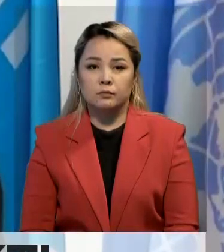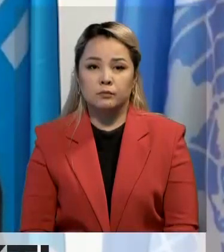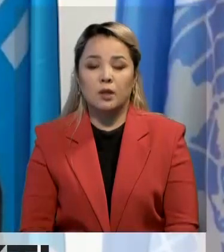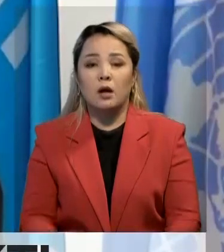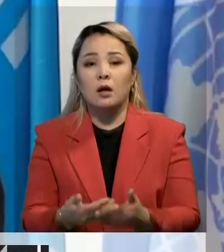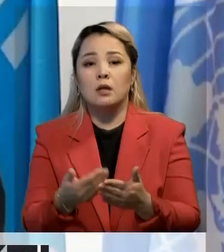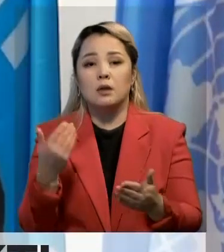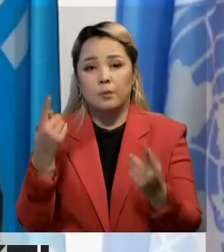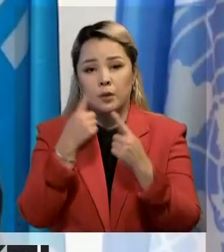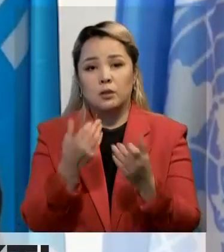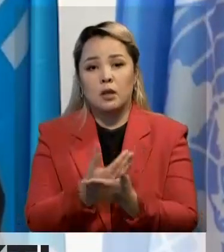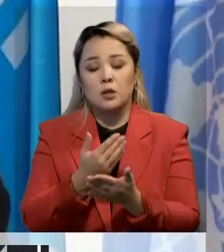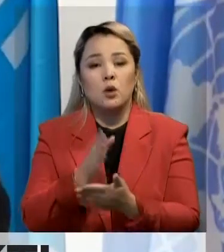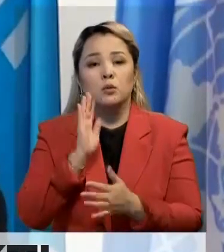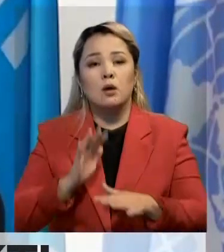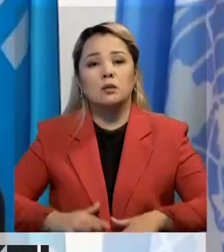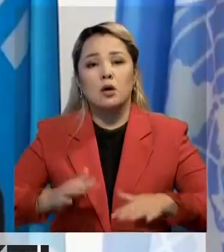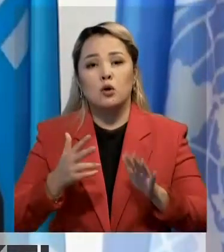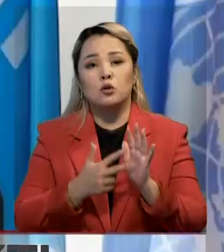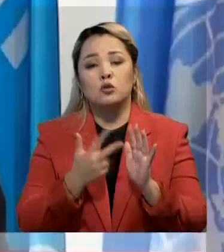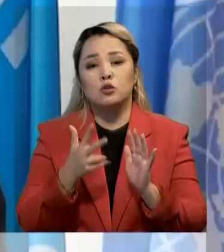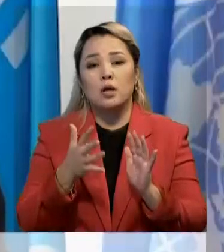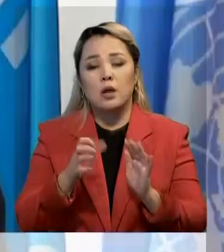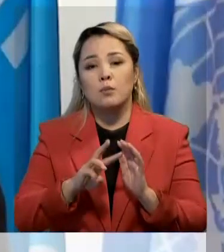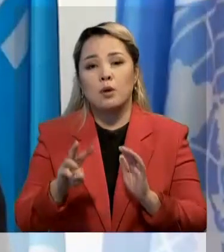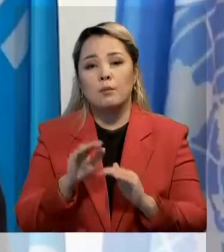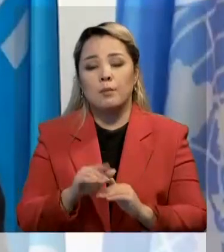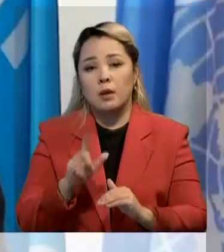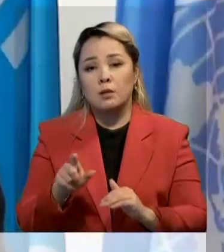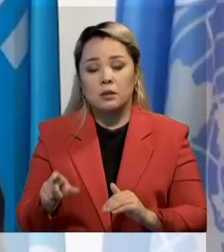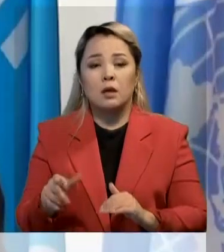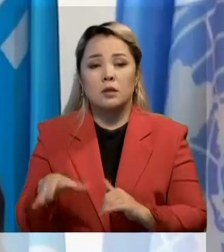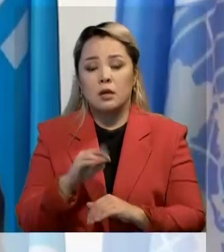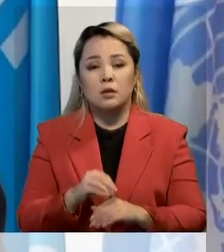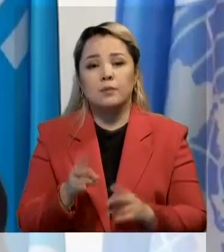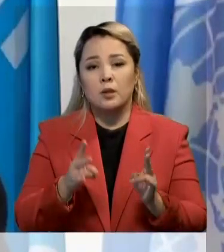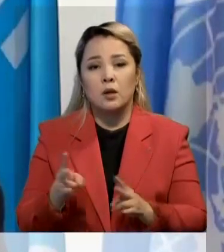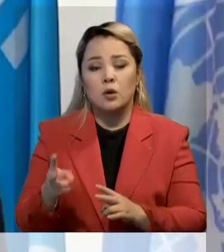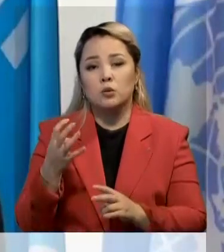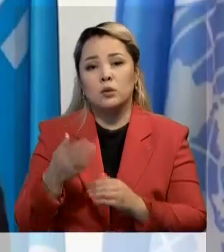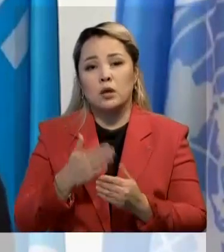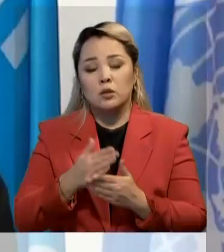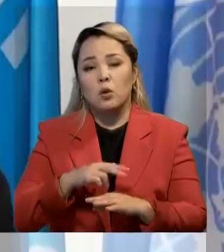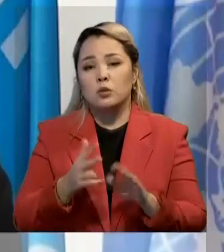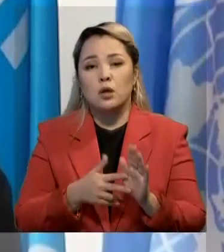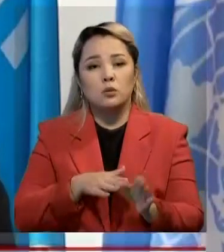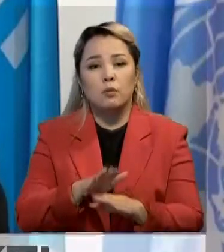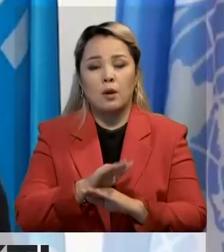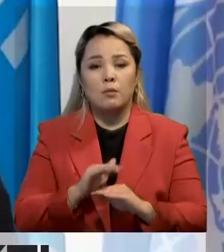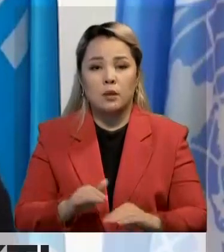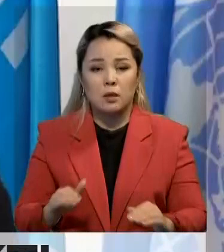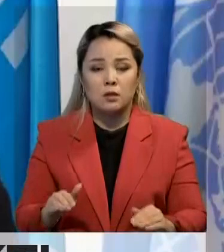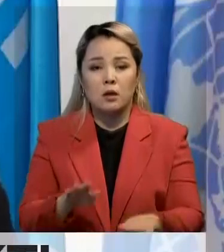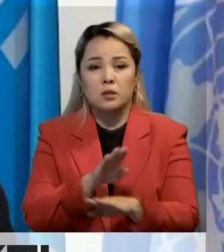Алдын ала мәлімет бойынша су тасқынынан 3,5 миллион бала жапа шеккен, табиғат апатынан 400 кәмелетке толмаған жас көз жұмды. Тасқыннан келген